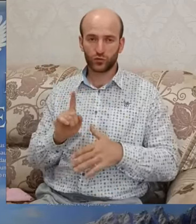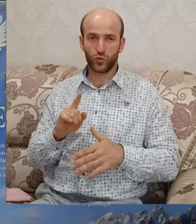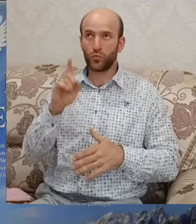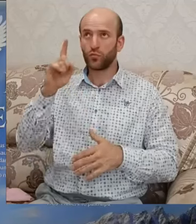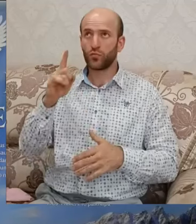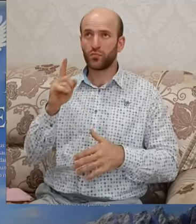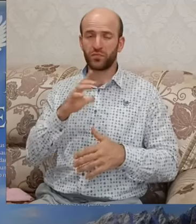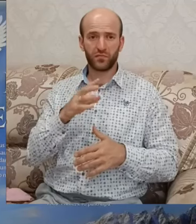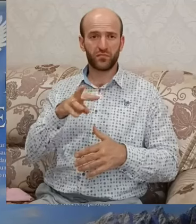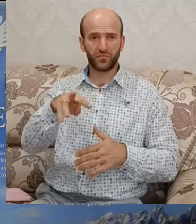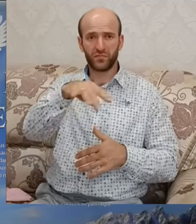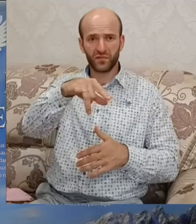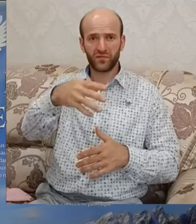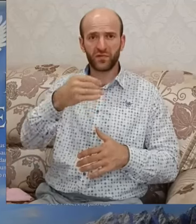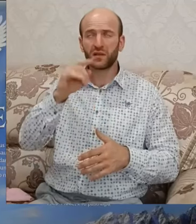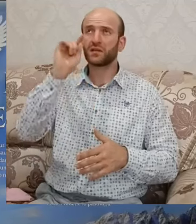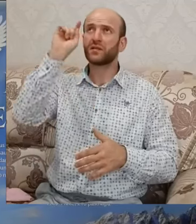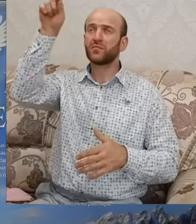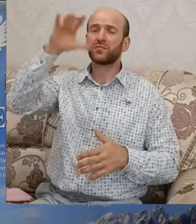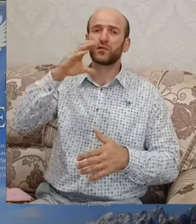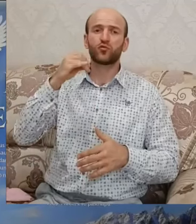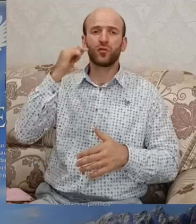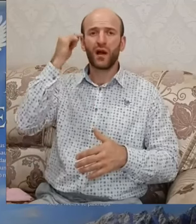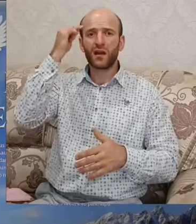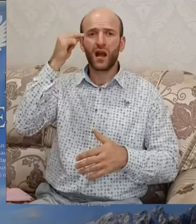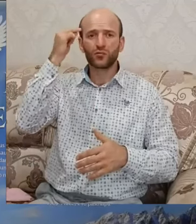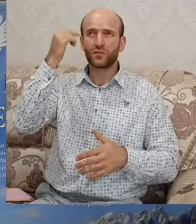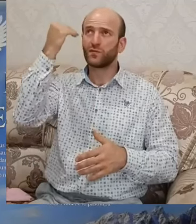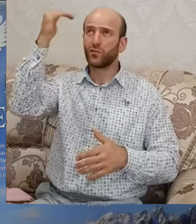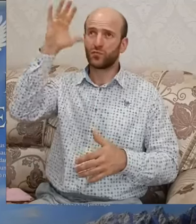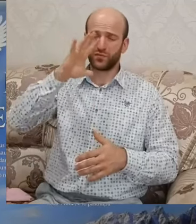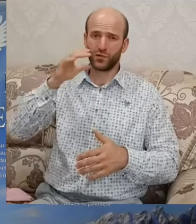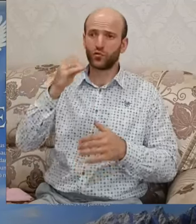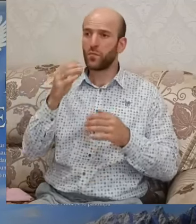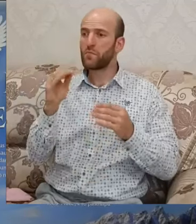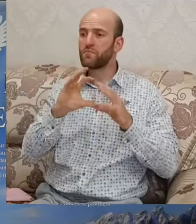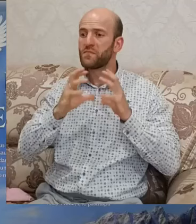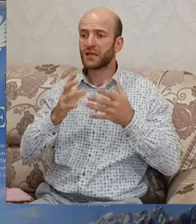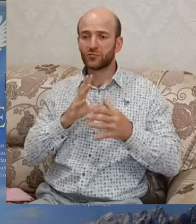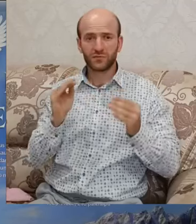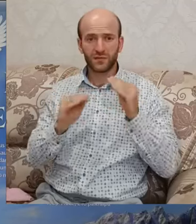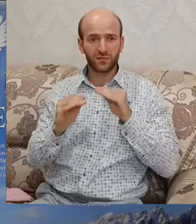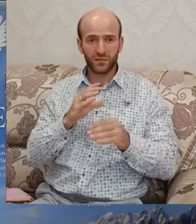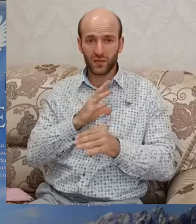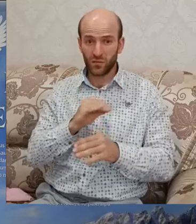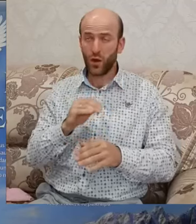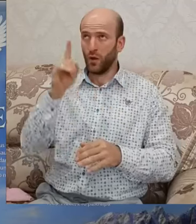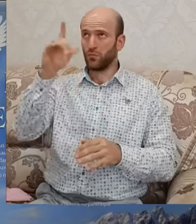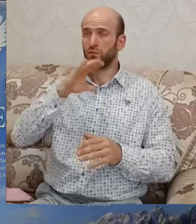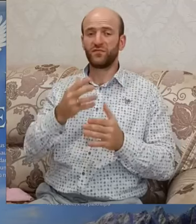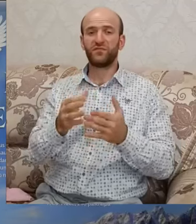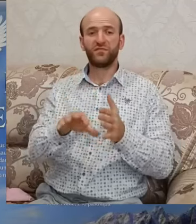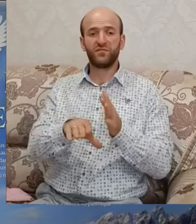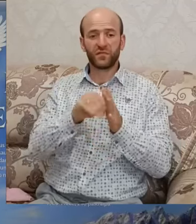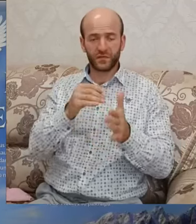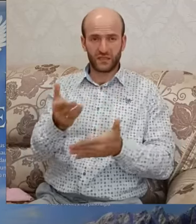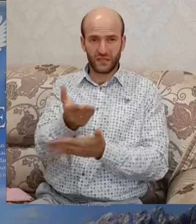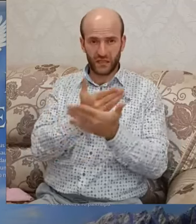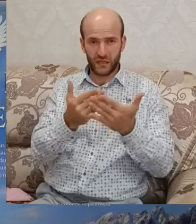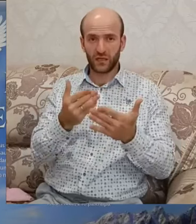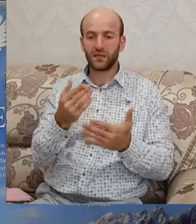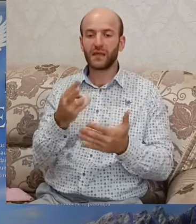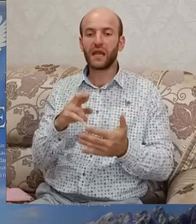лично. Būtent šiam laikui. Именно на это время. Žinot, prieš metus daugiau mano pozicija atrodė ganėtinai